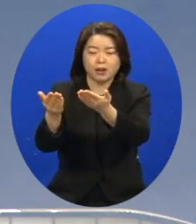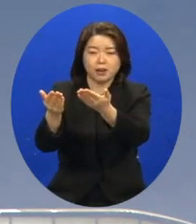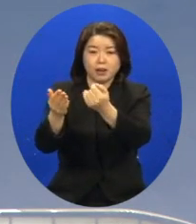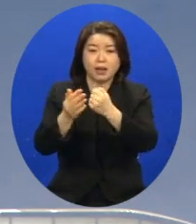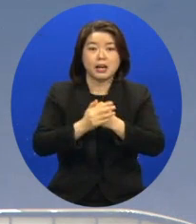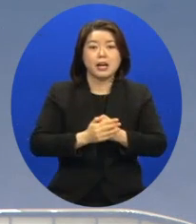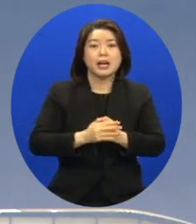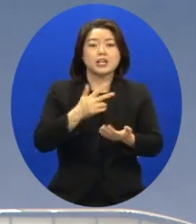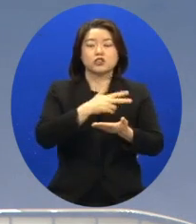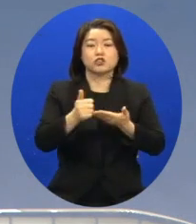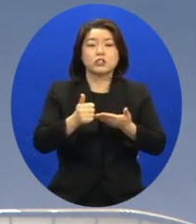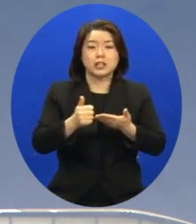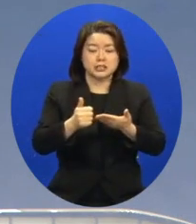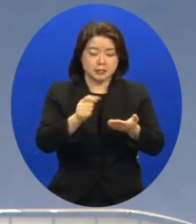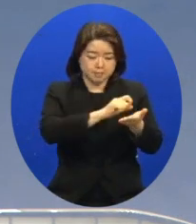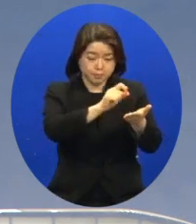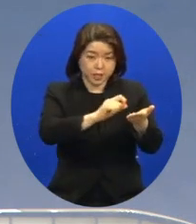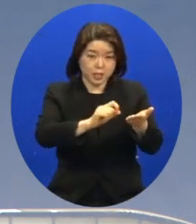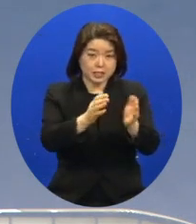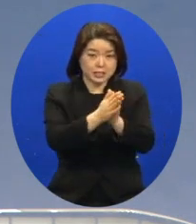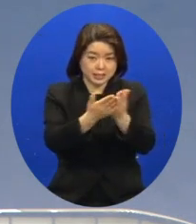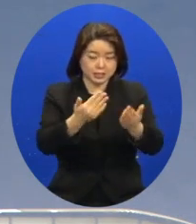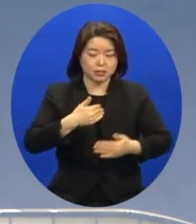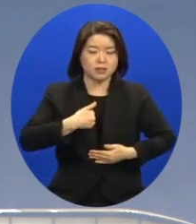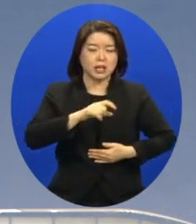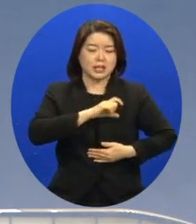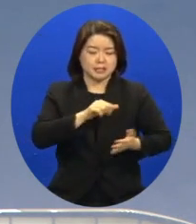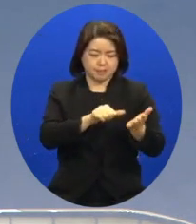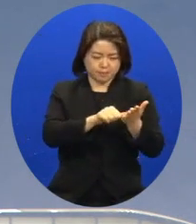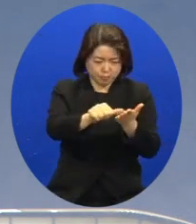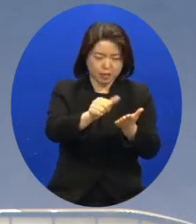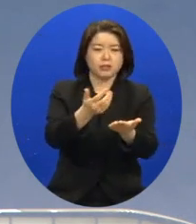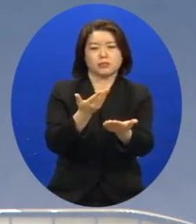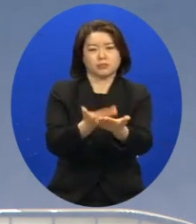책에서 내 이름을 지워버려 주십시오.